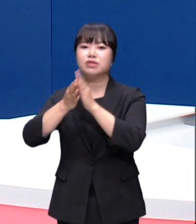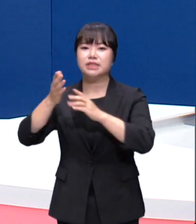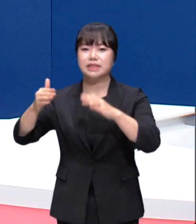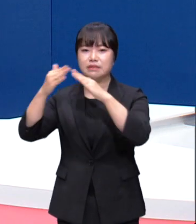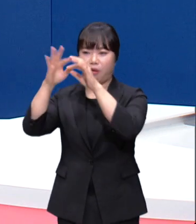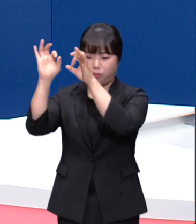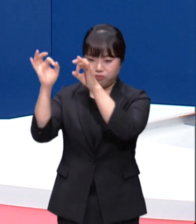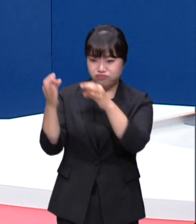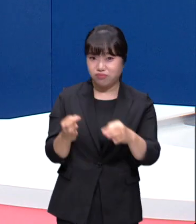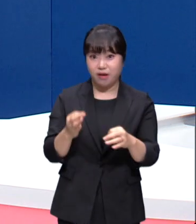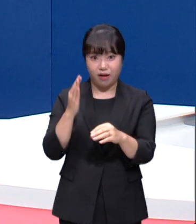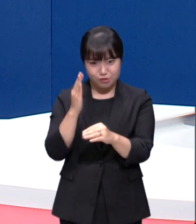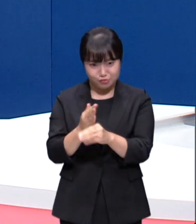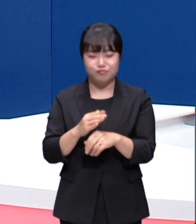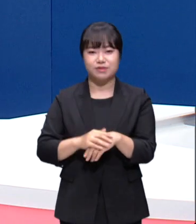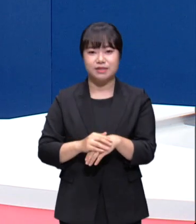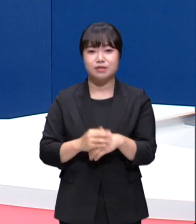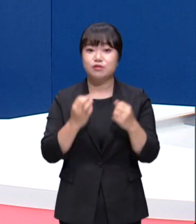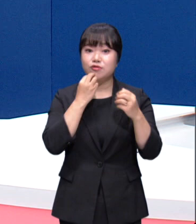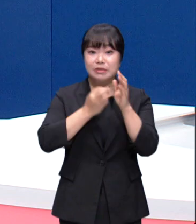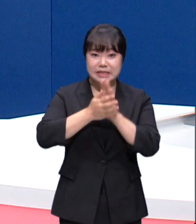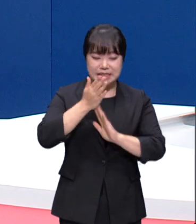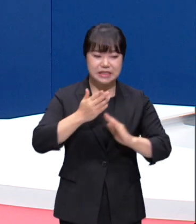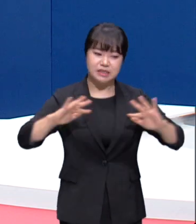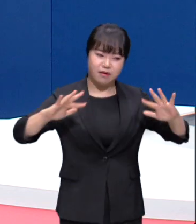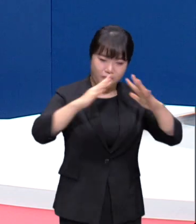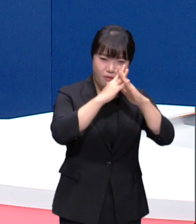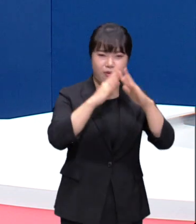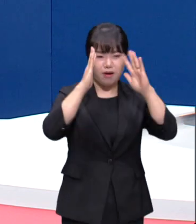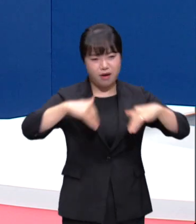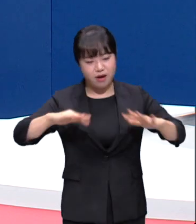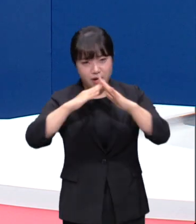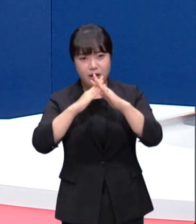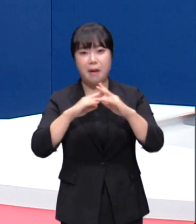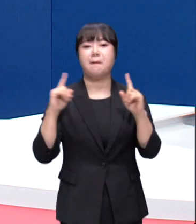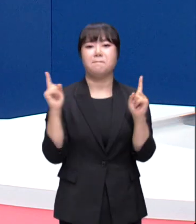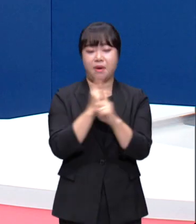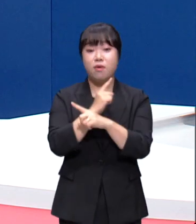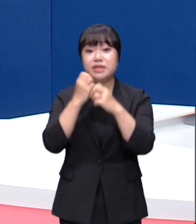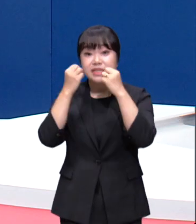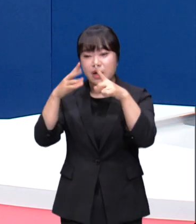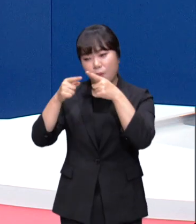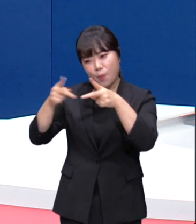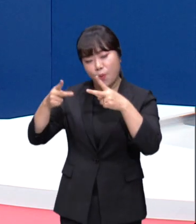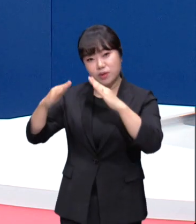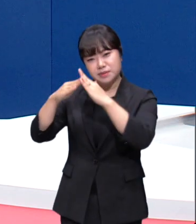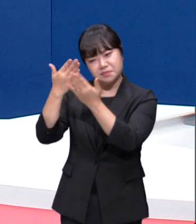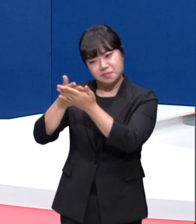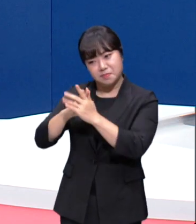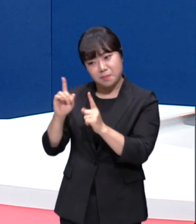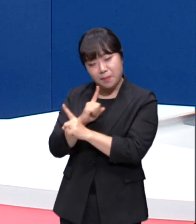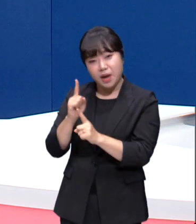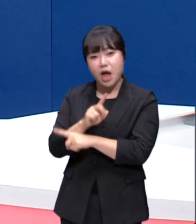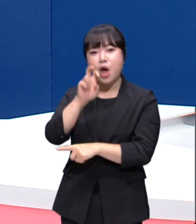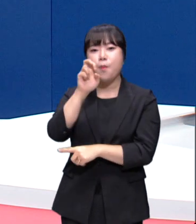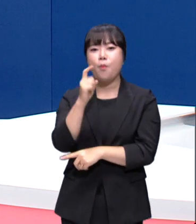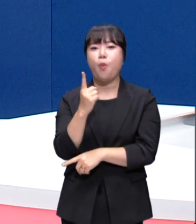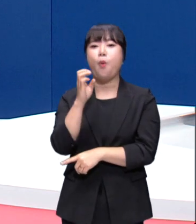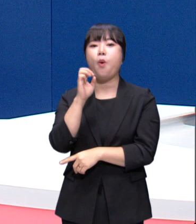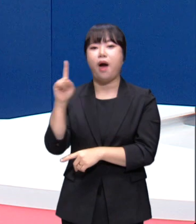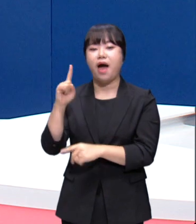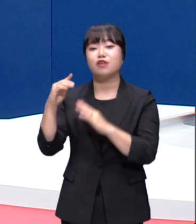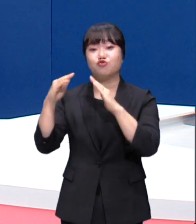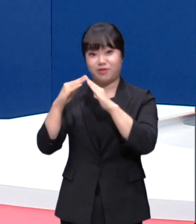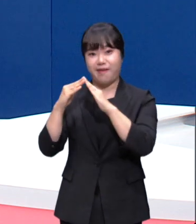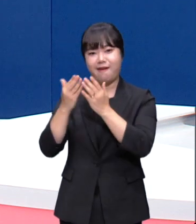이런 상황에서 서울은 재건축과 재개발 대신 저층주거지를 새롭게 개선하는 모아주택 계획을 발표한 후